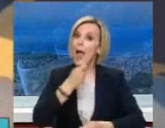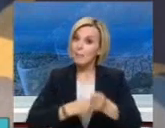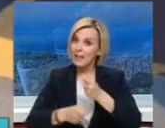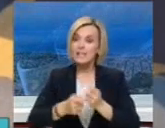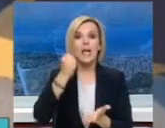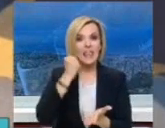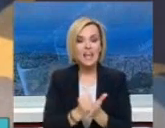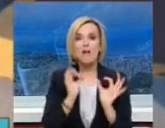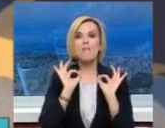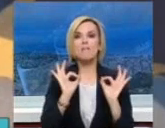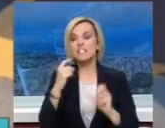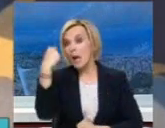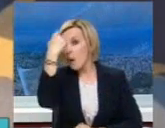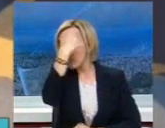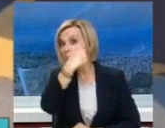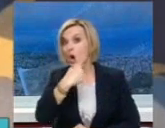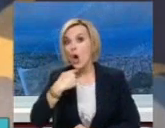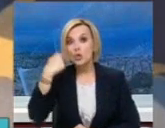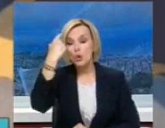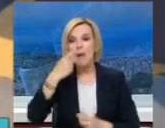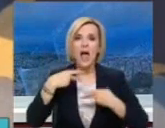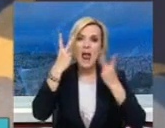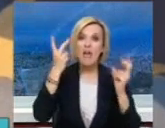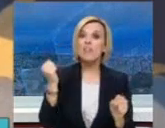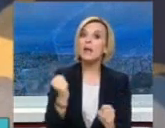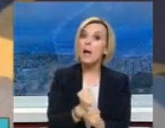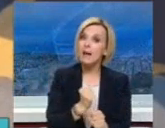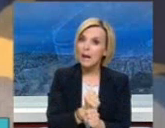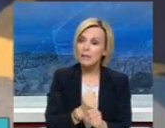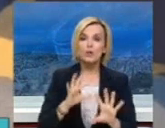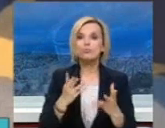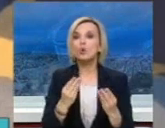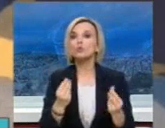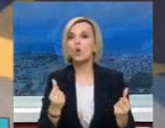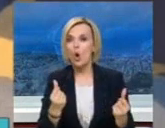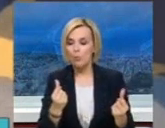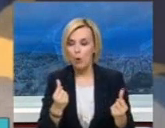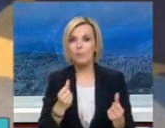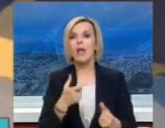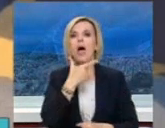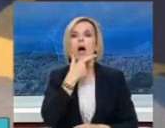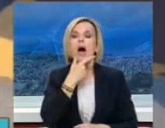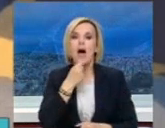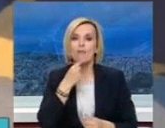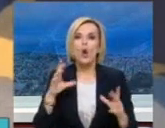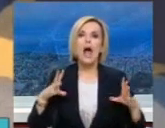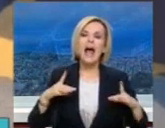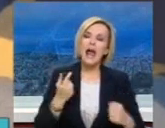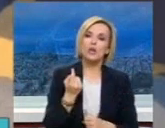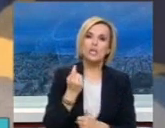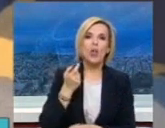πρόσωπα που πλήττονται από την κρίση, προσφέροντας διευκολύνσεις στην πληρωμή των δόσεων των ενήμερων δανείων